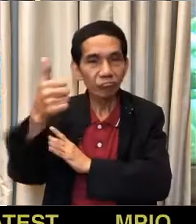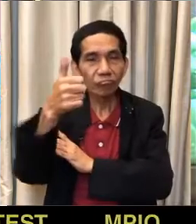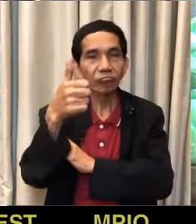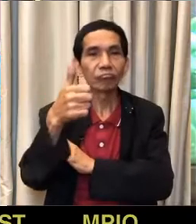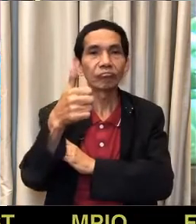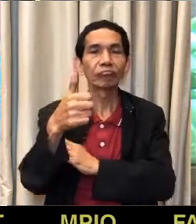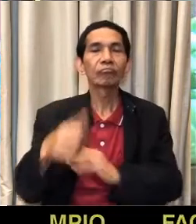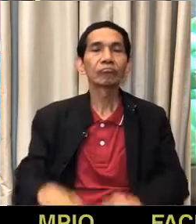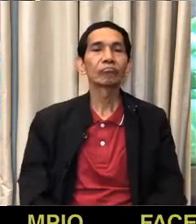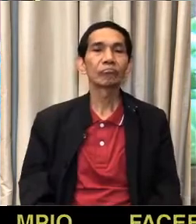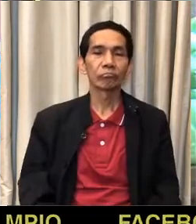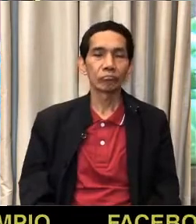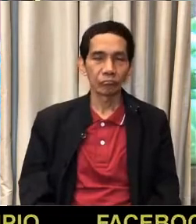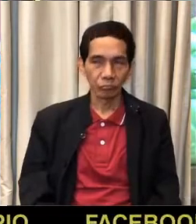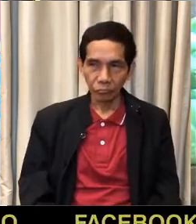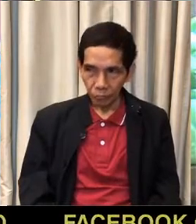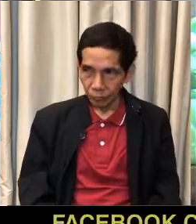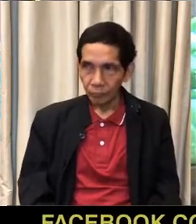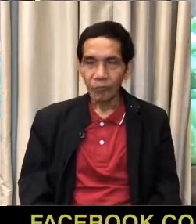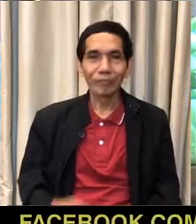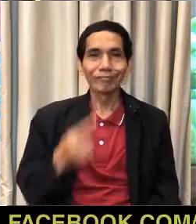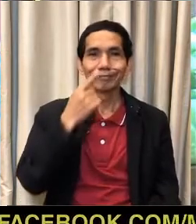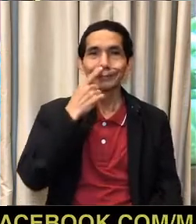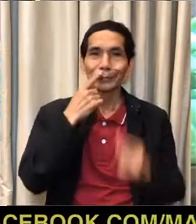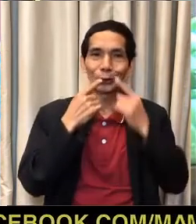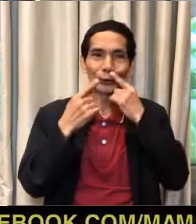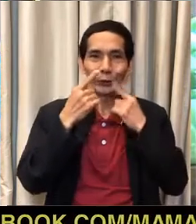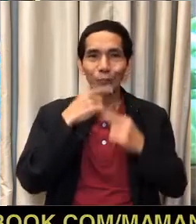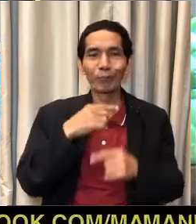Pipilitin kong Tagalogin. Maduguin ang ilong ko.